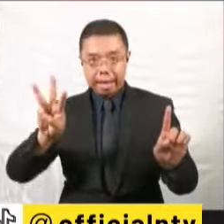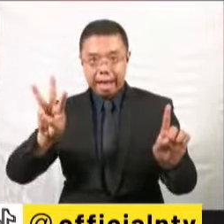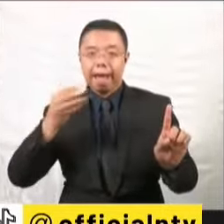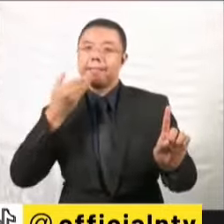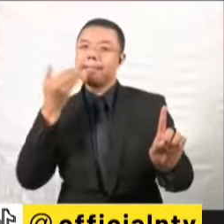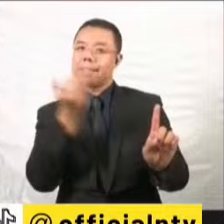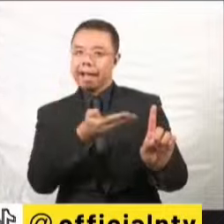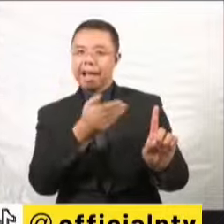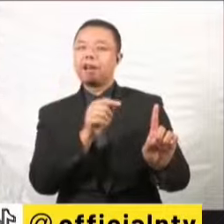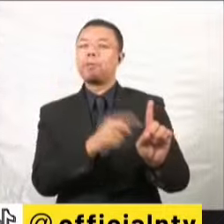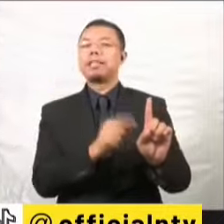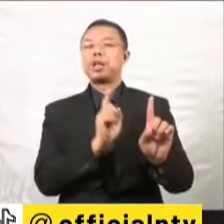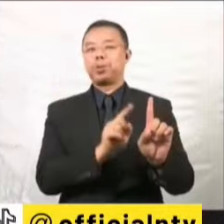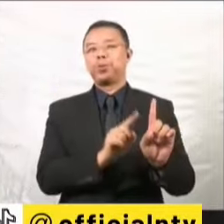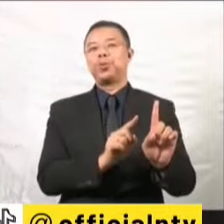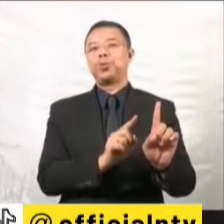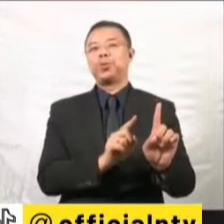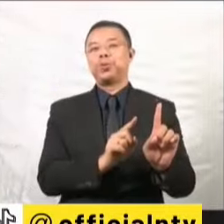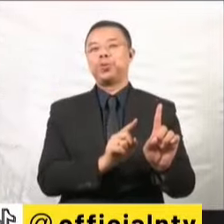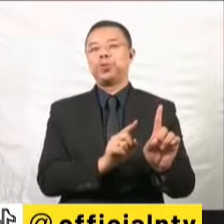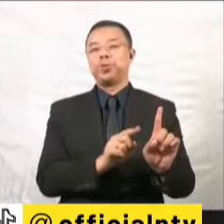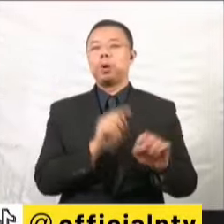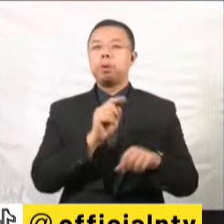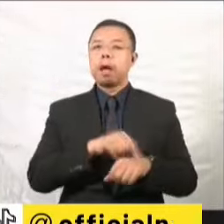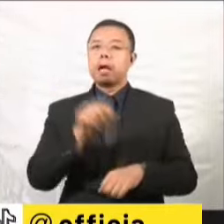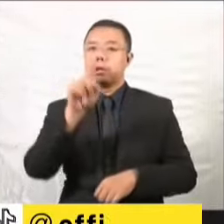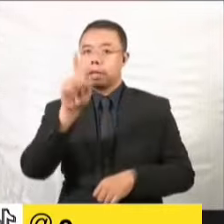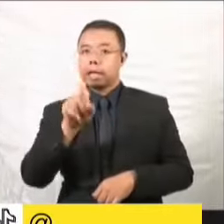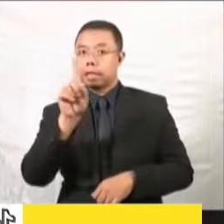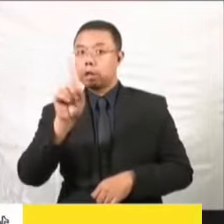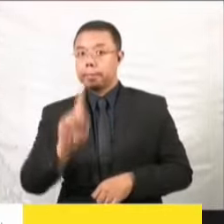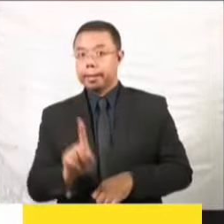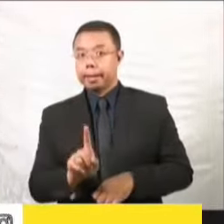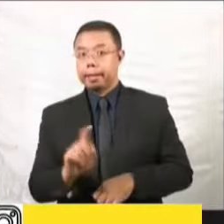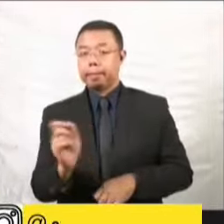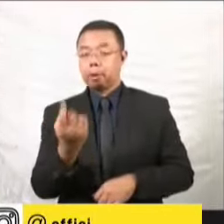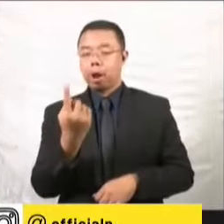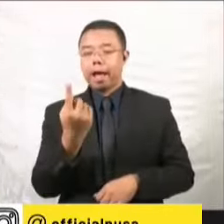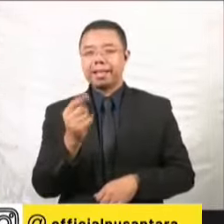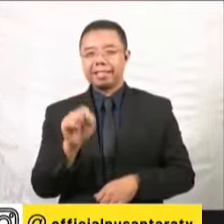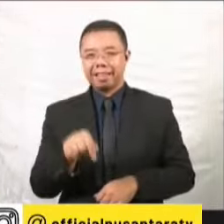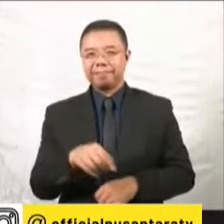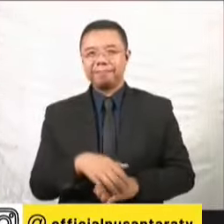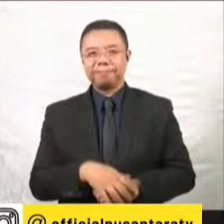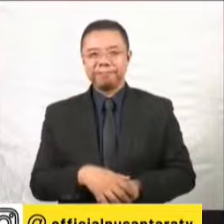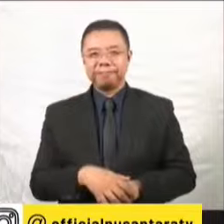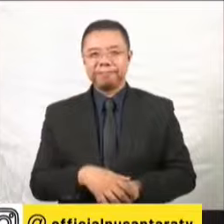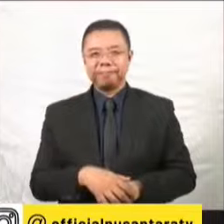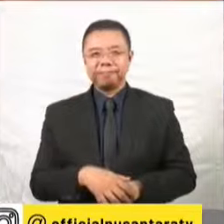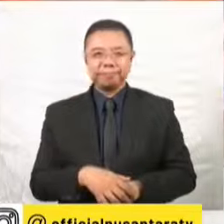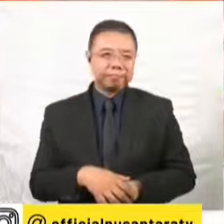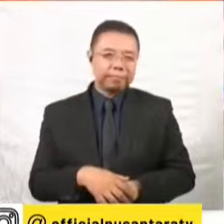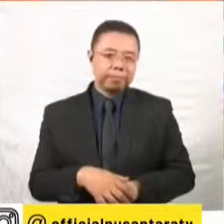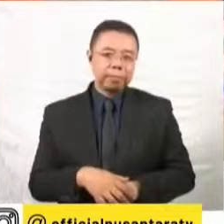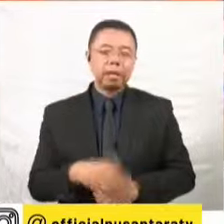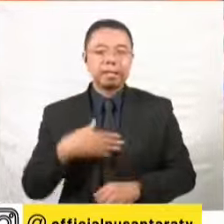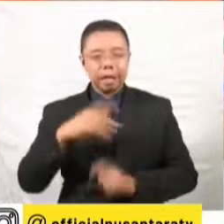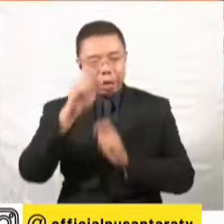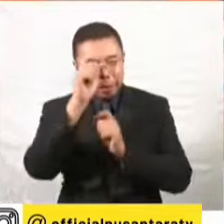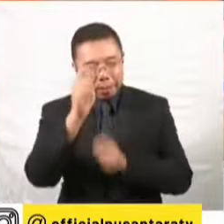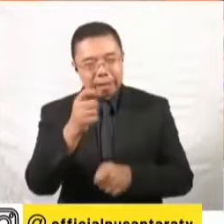bertanya kepada pasanganalon nomor UT waktu menit dimulai sejak and berbar yang